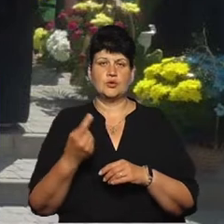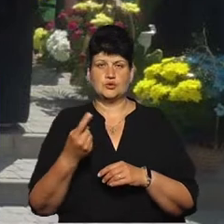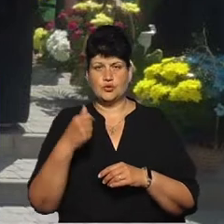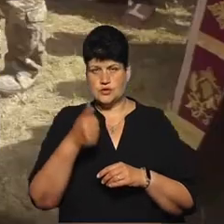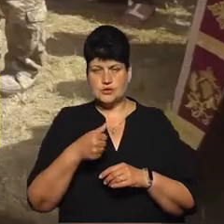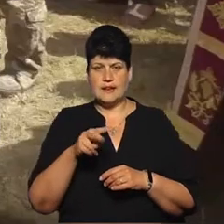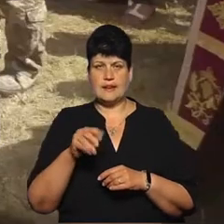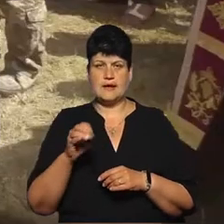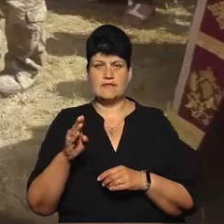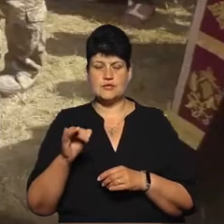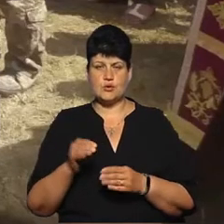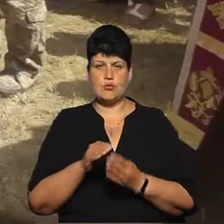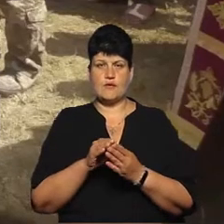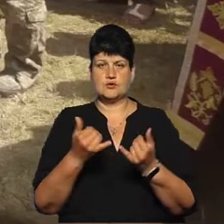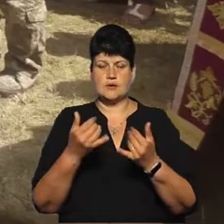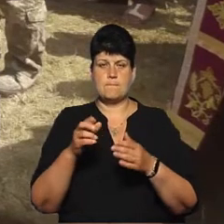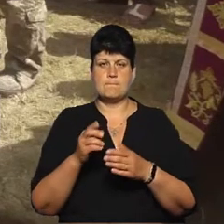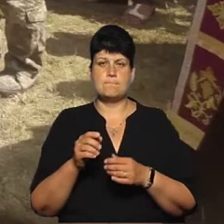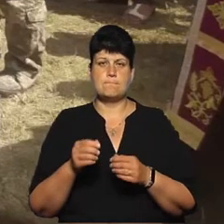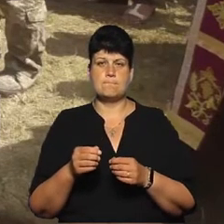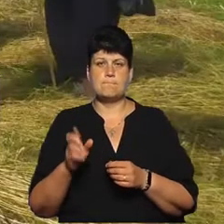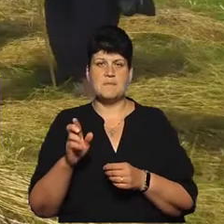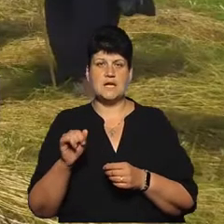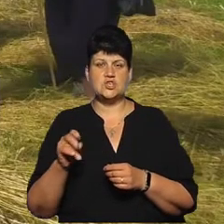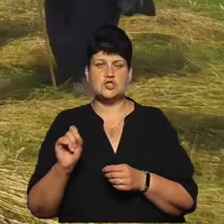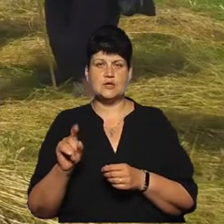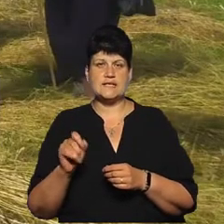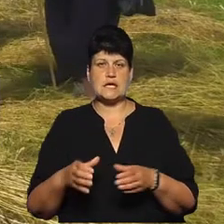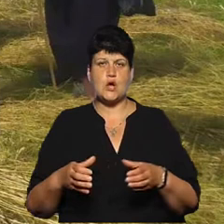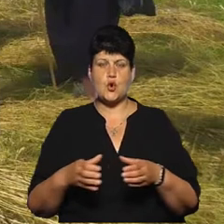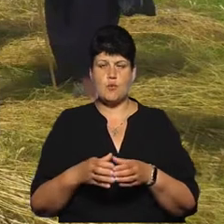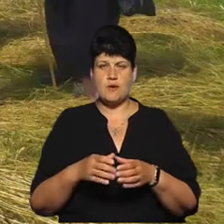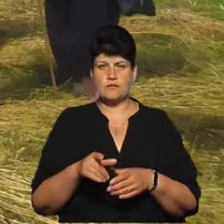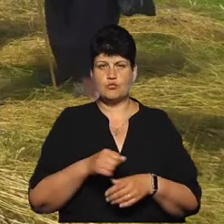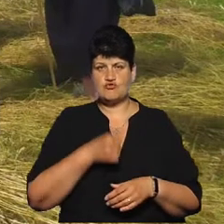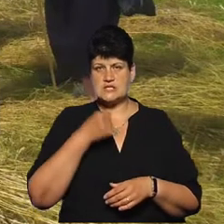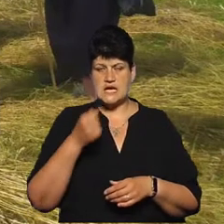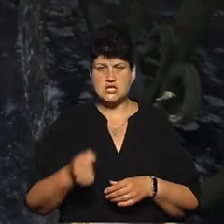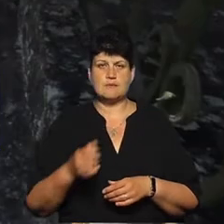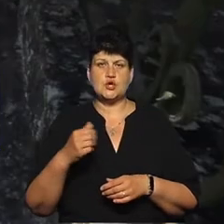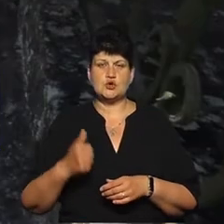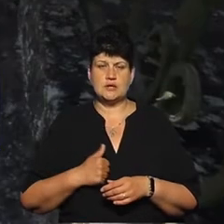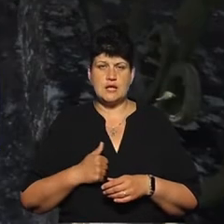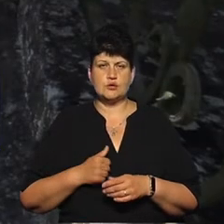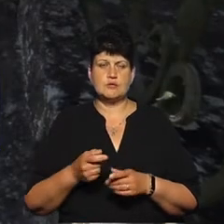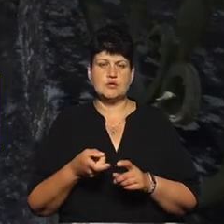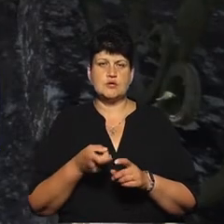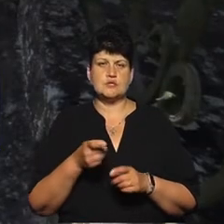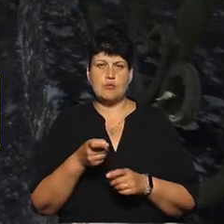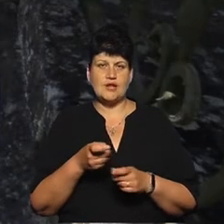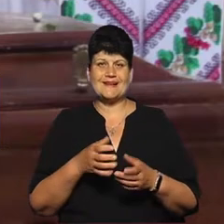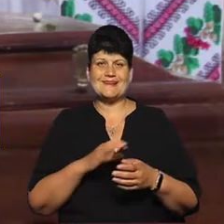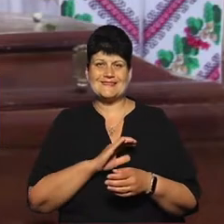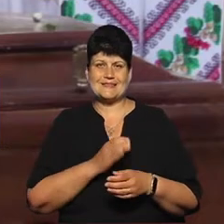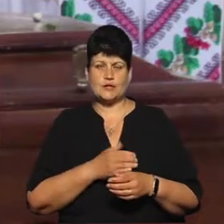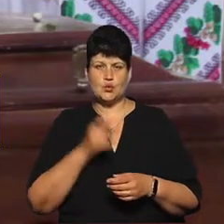Левицького поховали сьогодні в Більшозолотецькій громаді. Він був старшим солдатом Збройних сил України. У Кременецькій громаді попрощалися